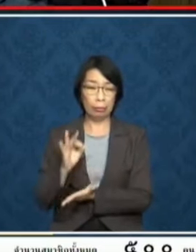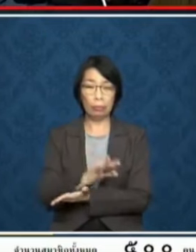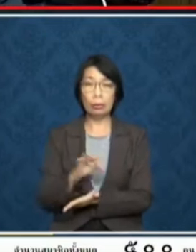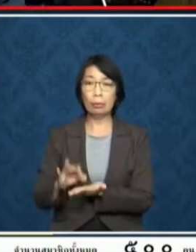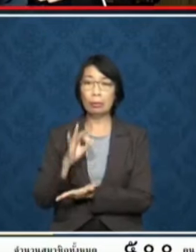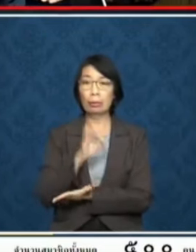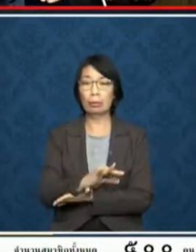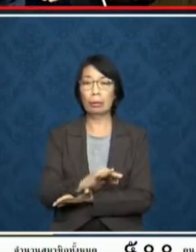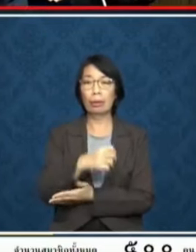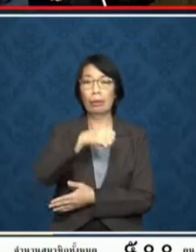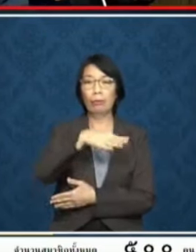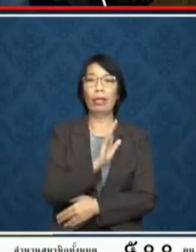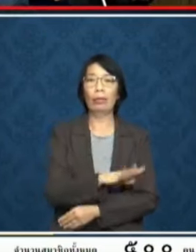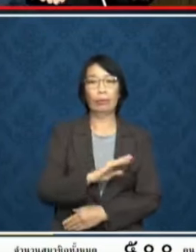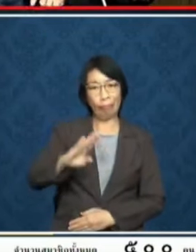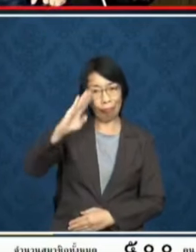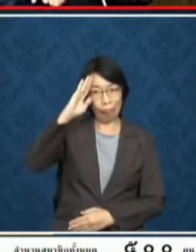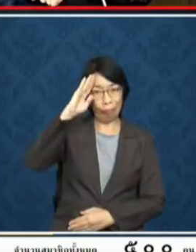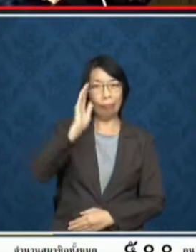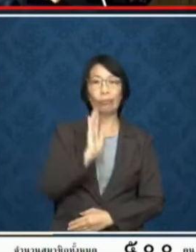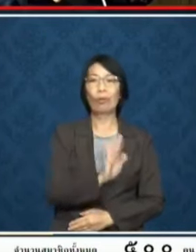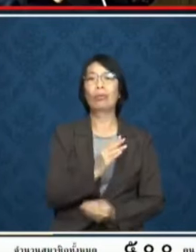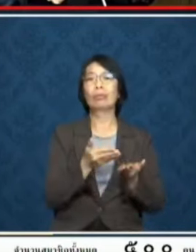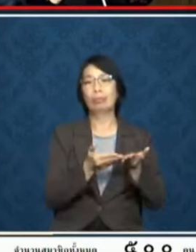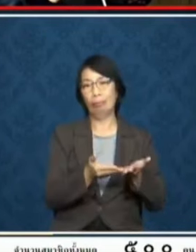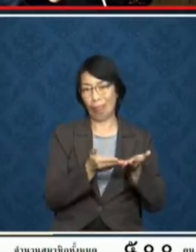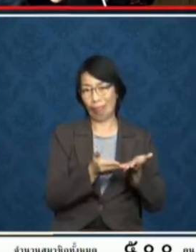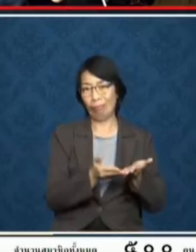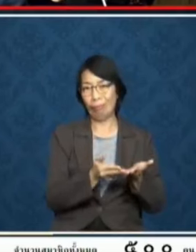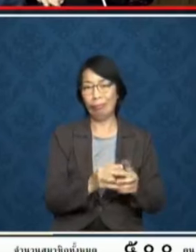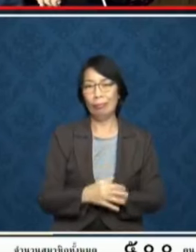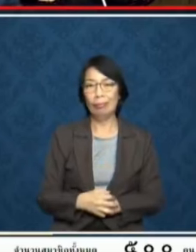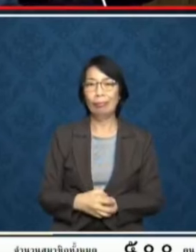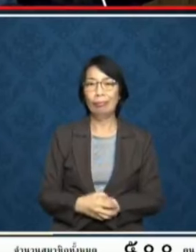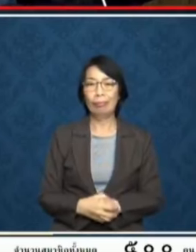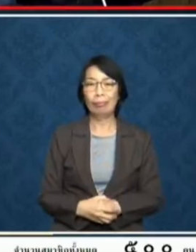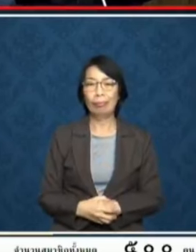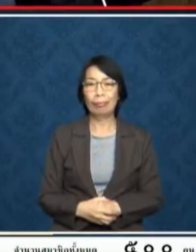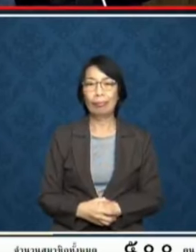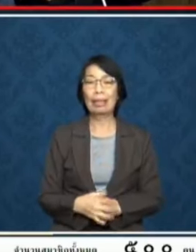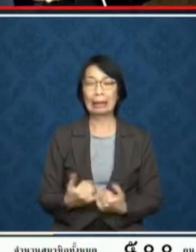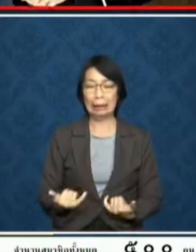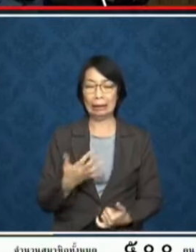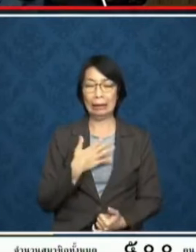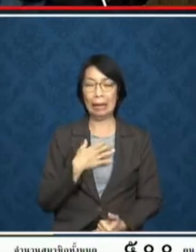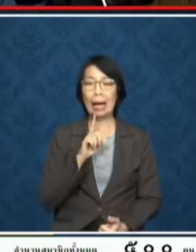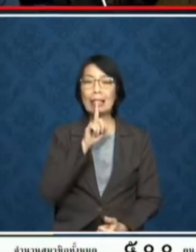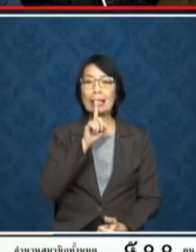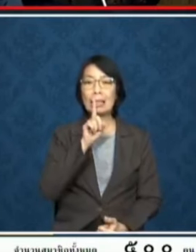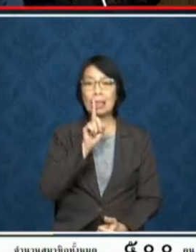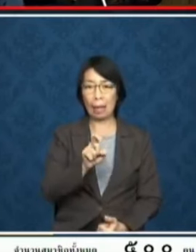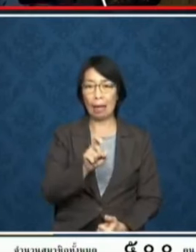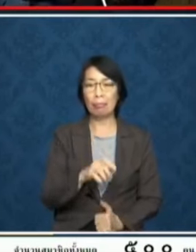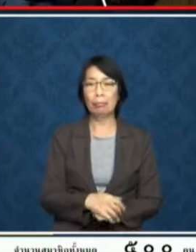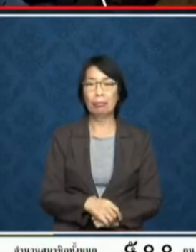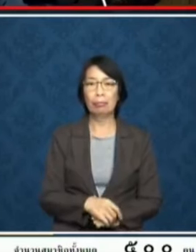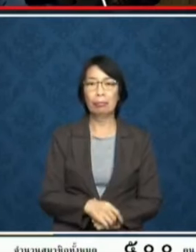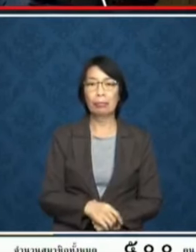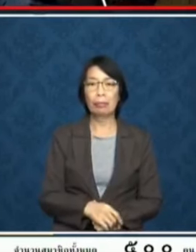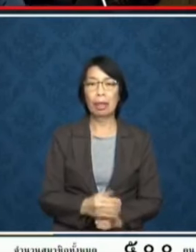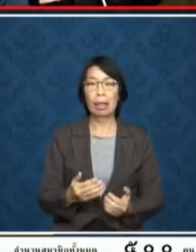ากกิจการไฟฟ้าสวัสดิการสัมปทานกองทัพเรือต้องถามค่ะว่ามีความจำเป็นก